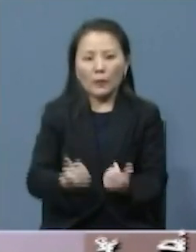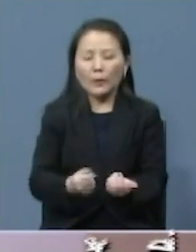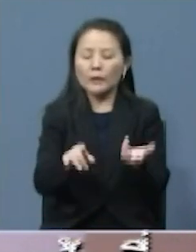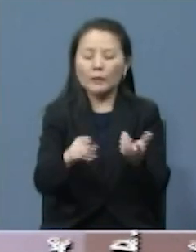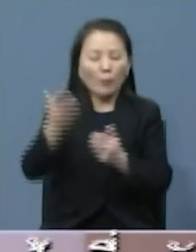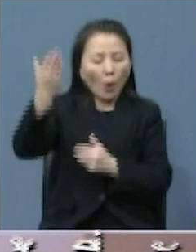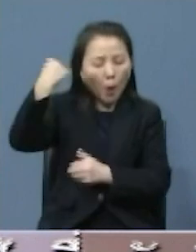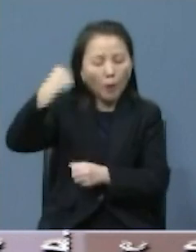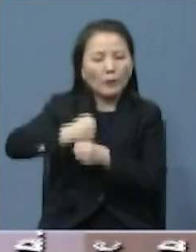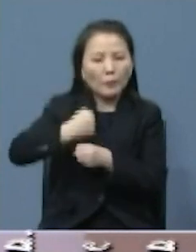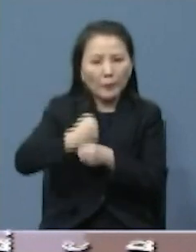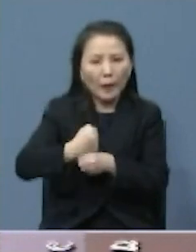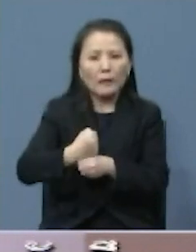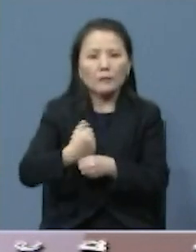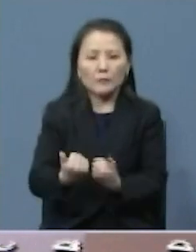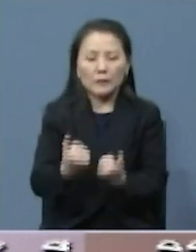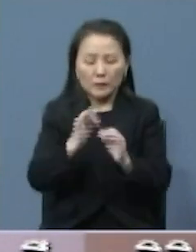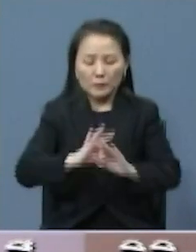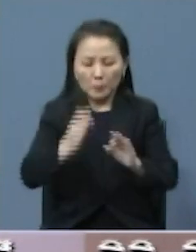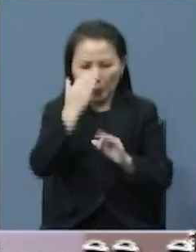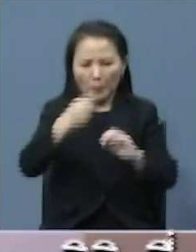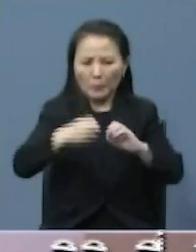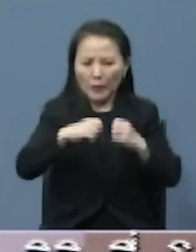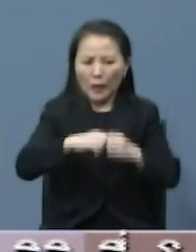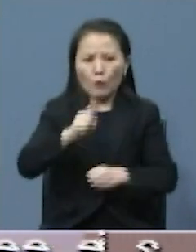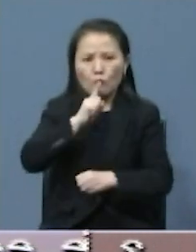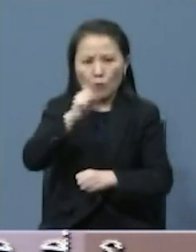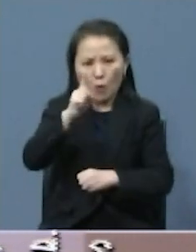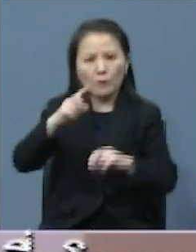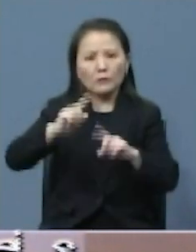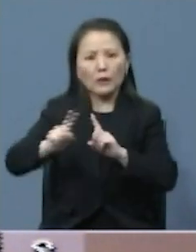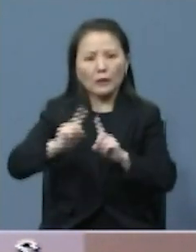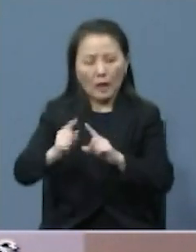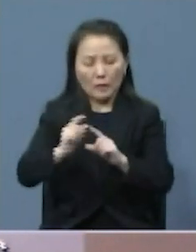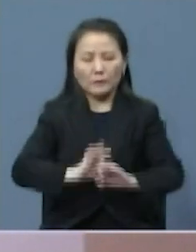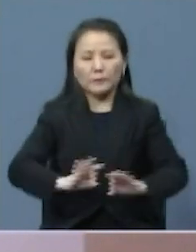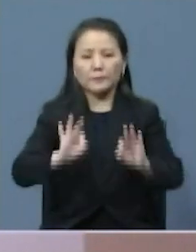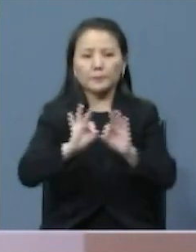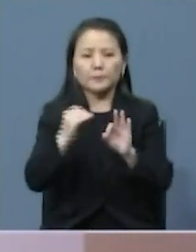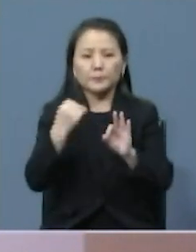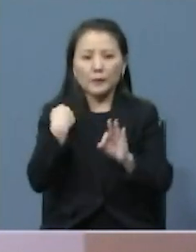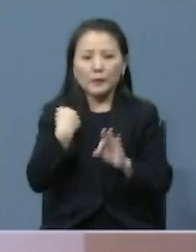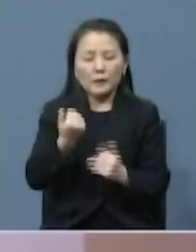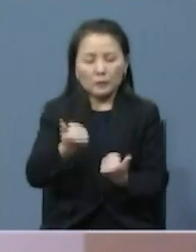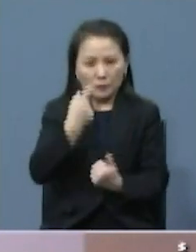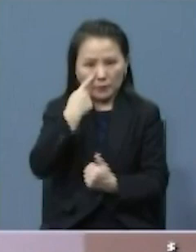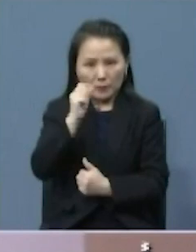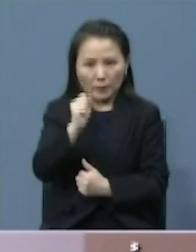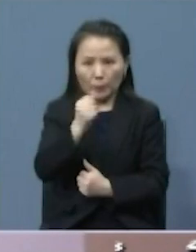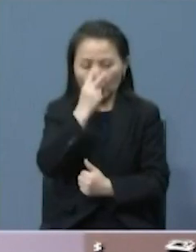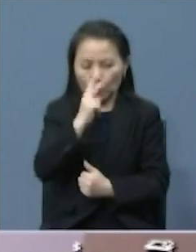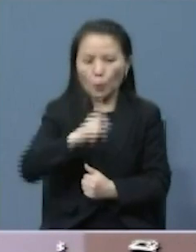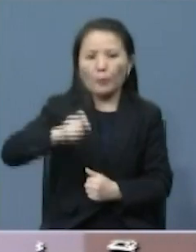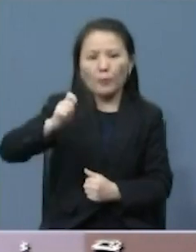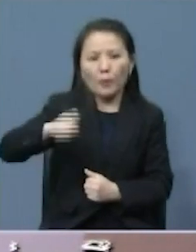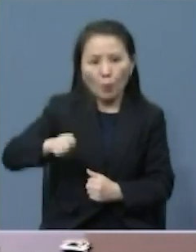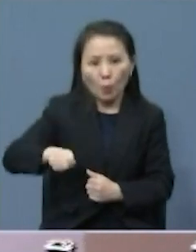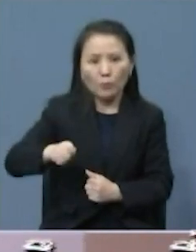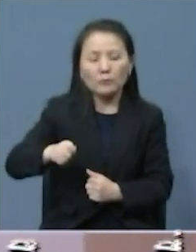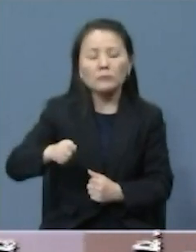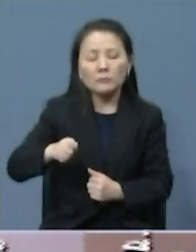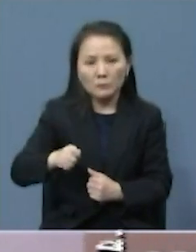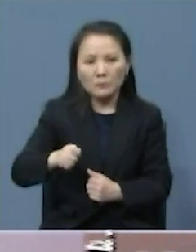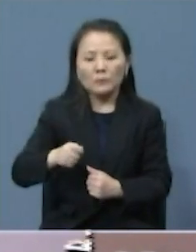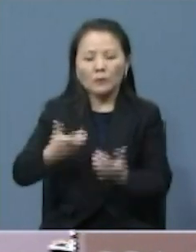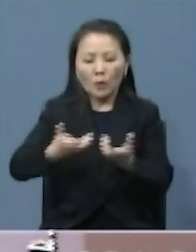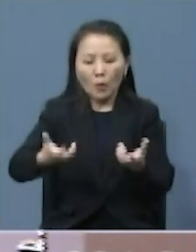ในอดีตซึ่งต้องมีเรื่องของการฟ้องร้องเรื่องอะไรเหล่านี้ก็ถือว่าเป็นเรื่องที่สำคัญที่ต้องมาดูให้ดีเรื่องของการประมูลเพราะว่า